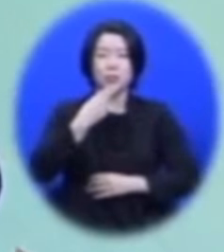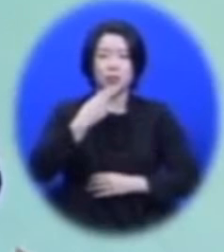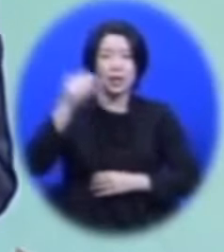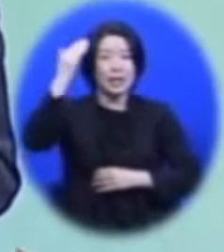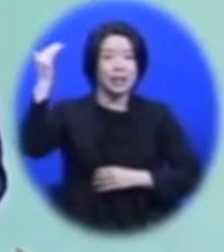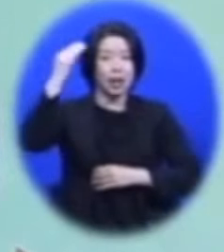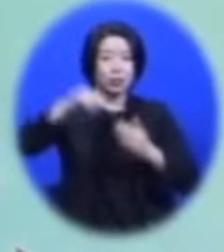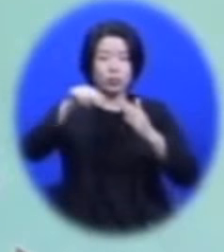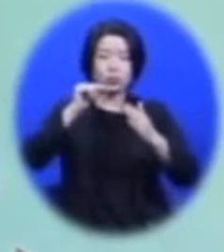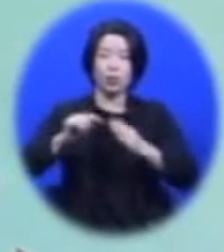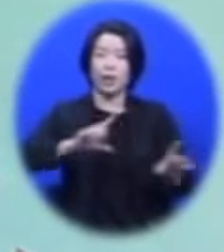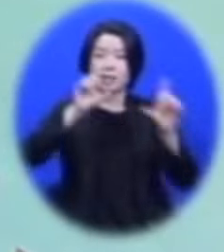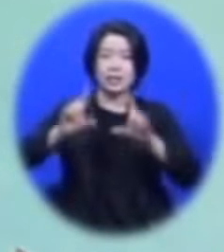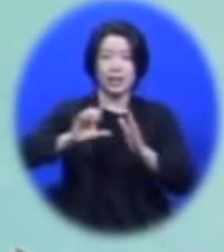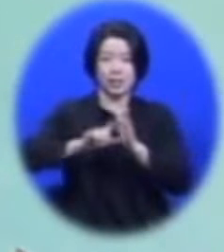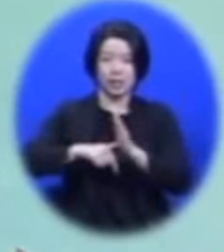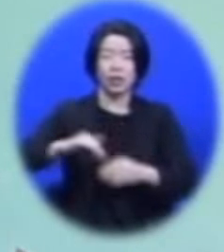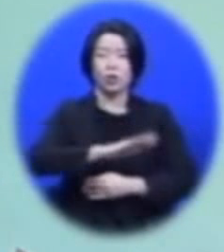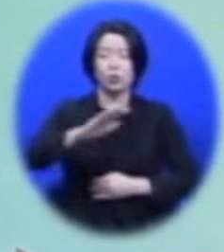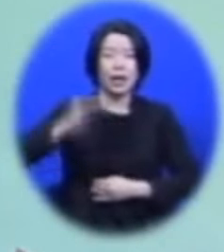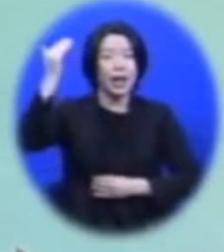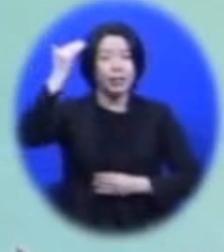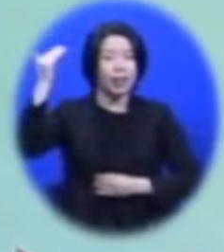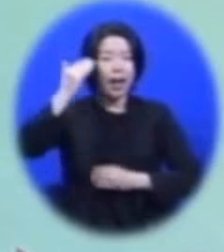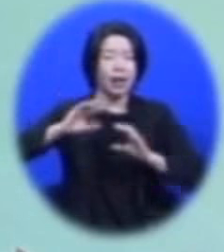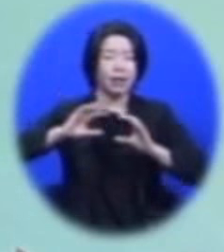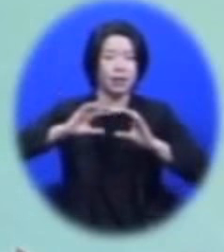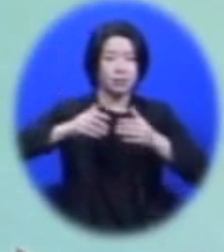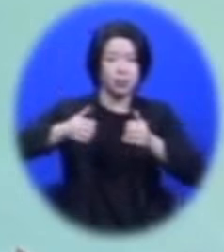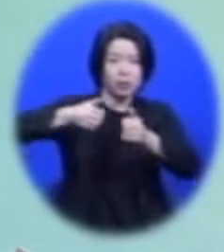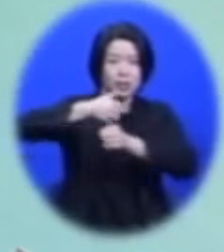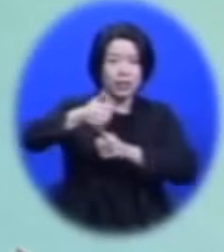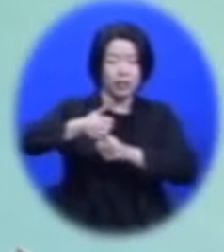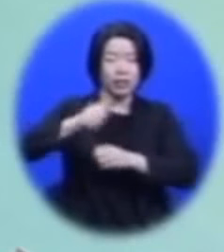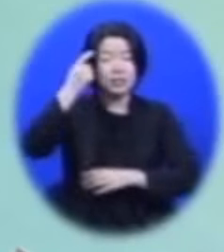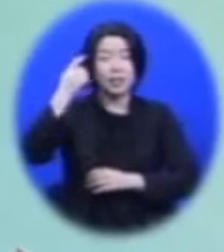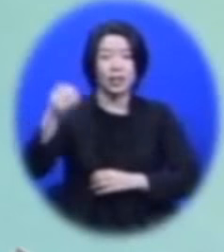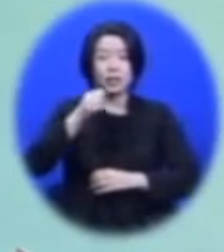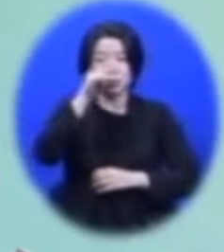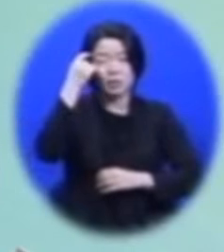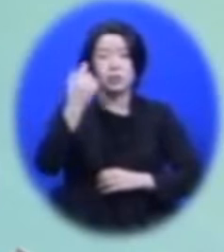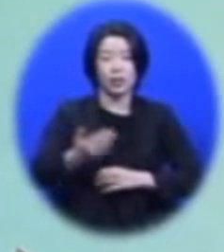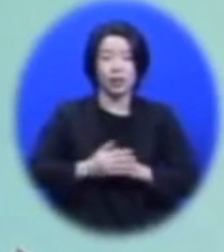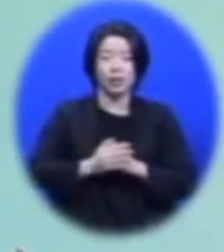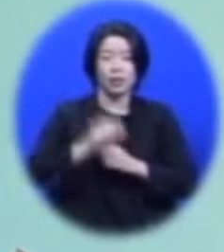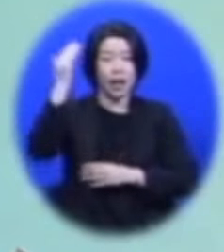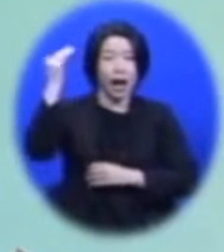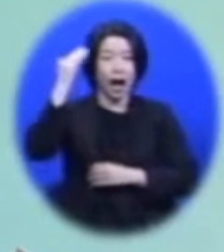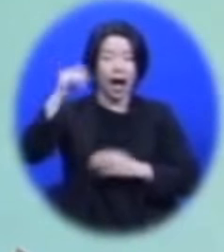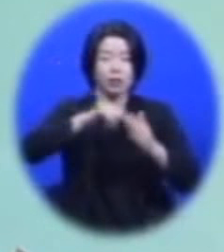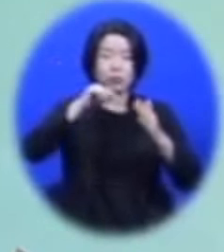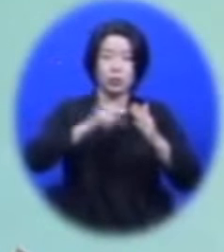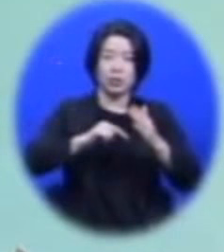사는데 우리가 대한민국을 이겨야 되겠다는 생각을 합니까? 우리 대한민국 안에서 내가 잘